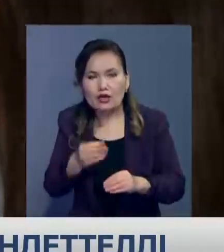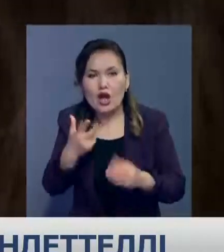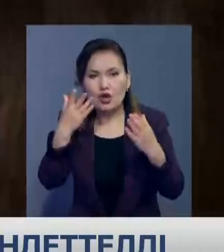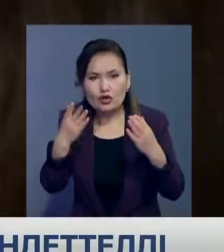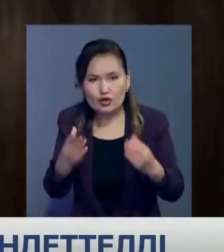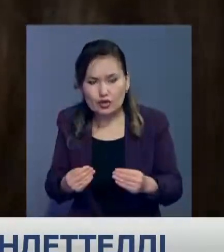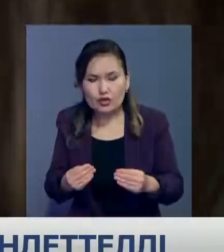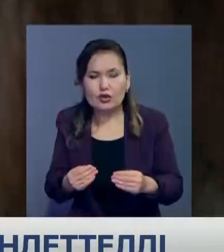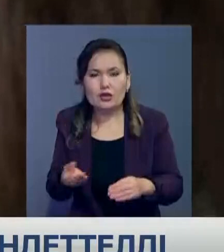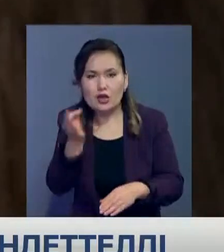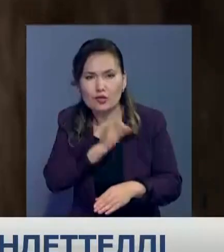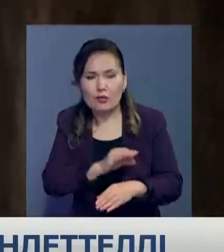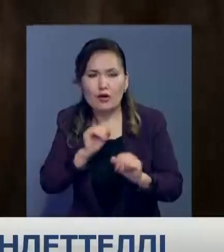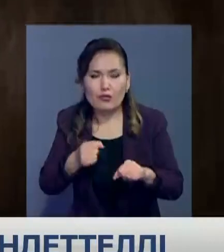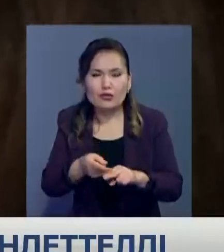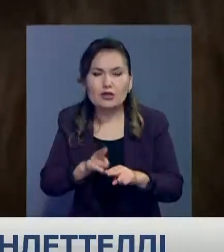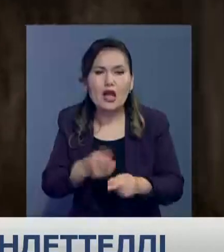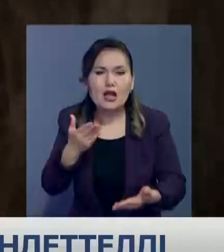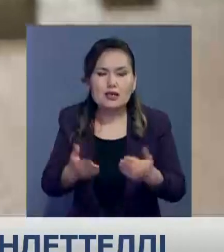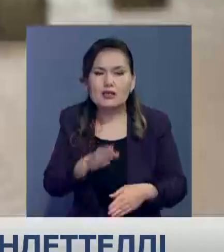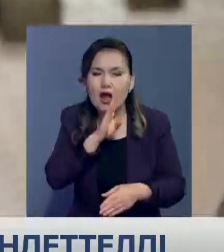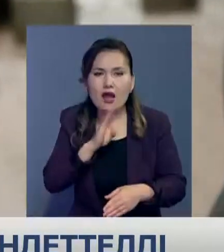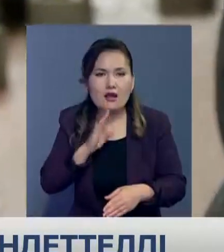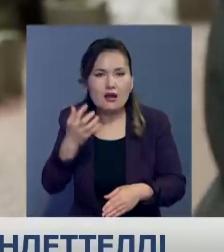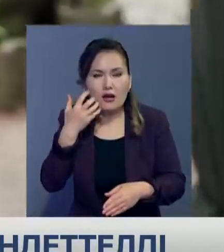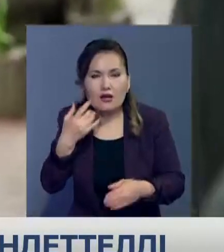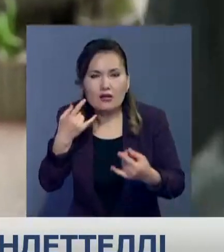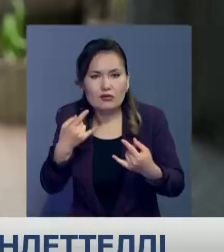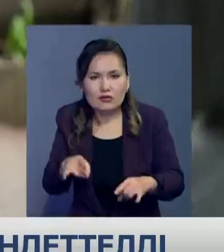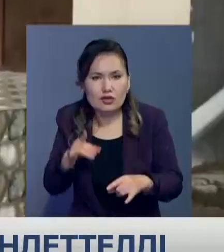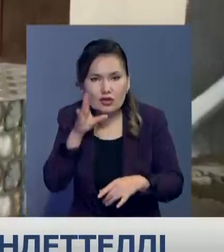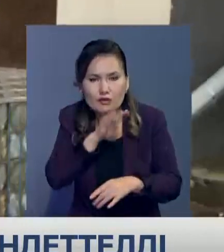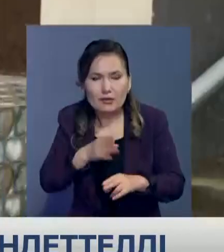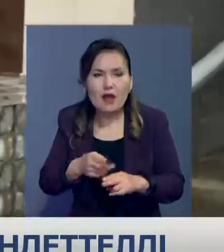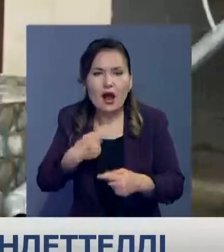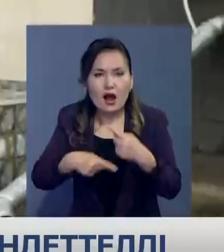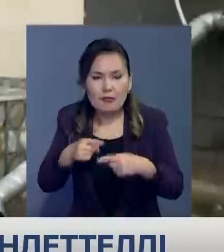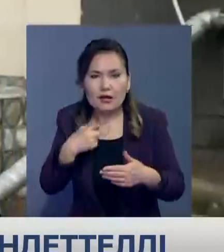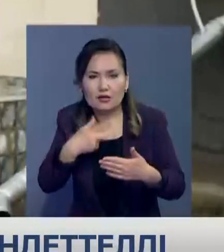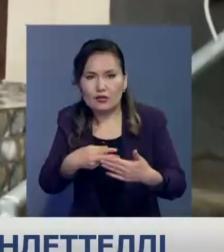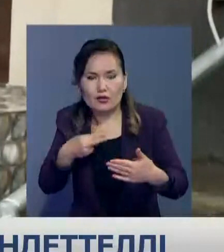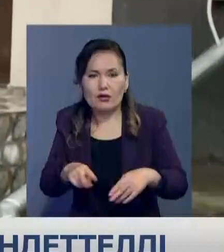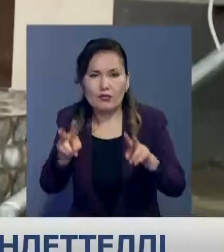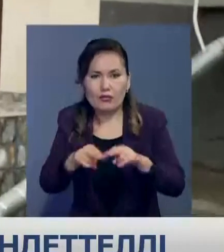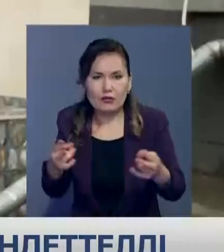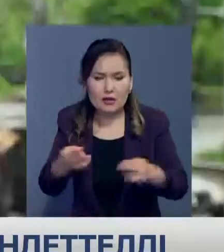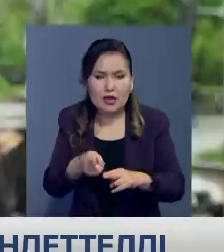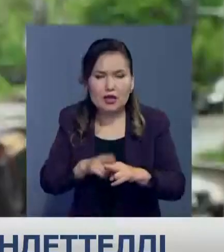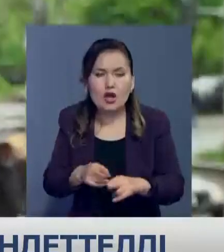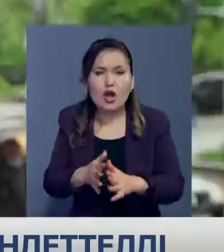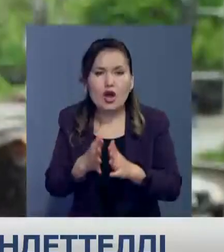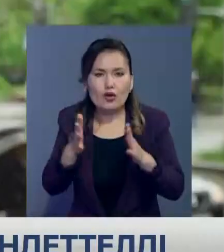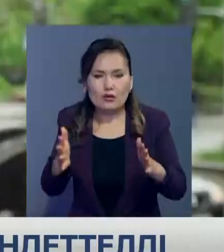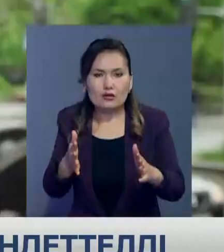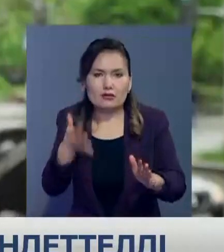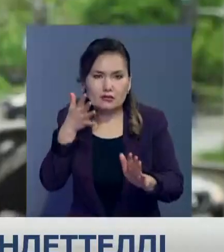3 күнде жүкті әйел босанып үлгермесе, тестті қайтадан тапсыруға жет болады. Бұл біз үшін үлкен шығын дейді Елена.